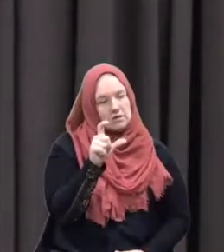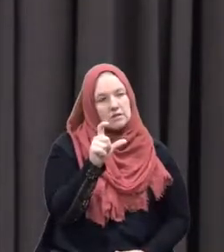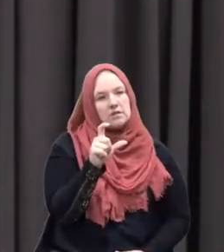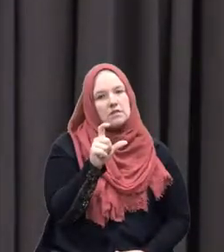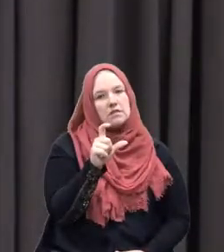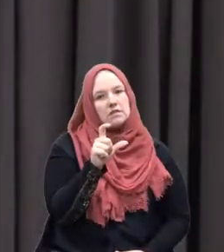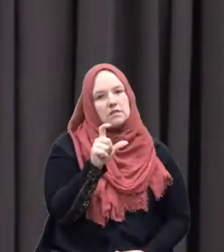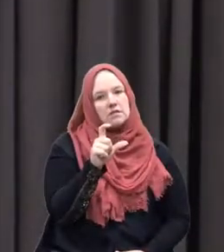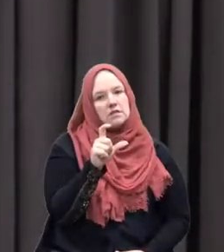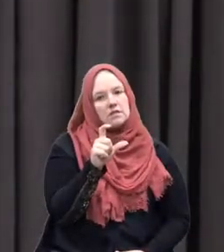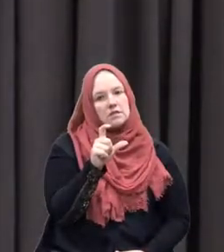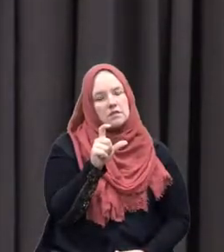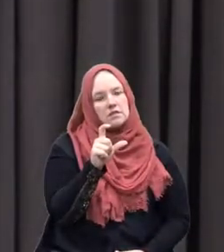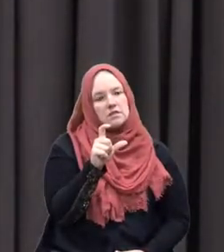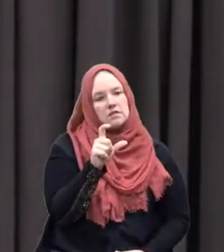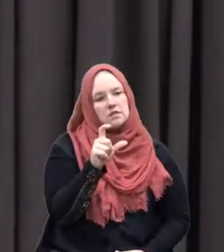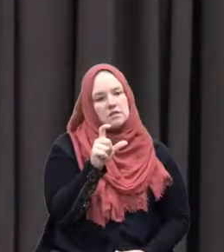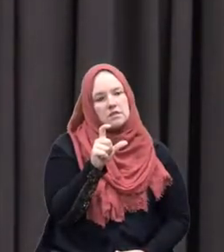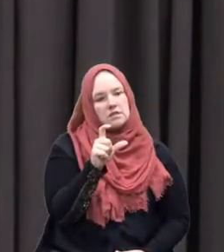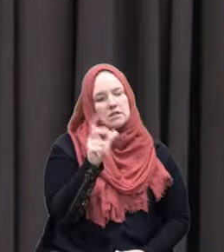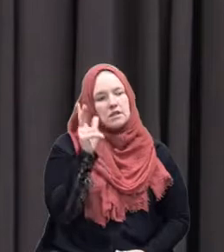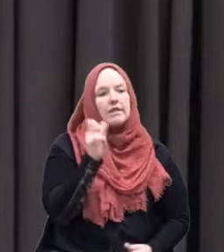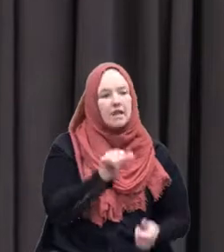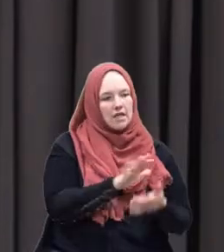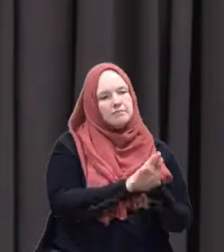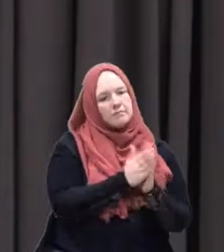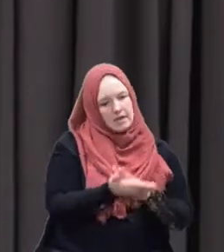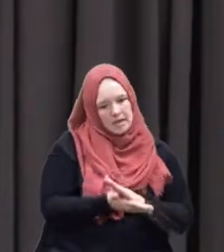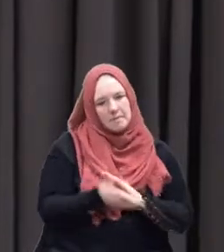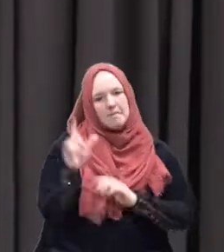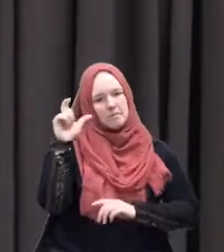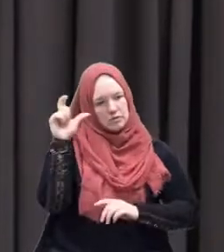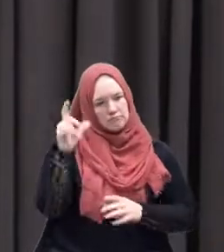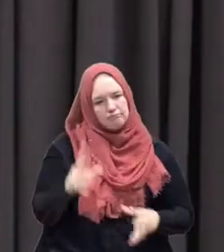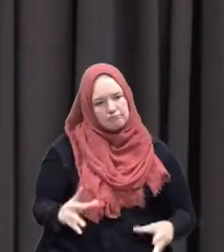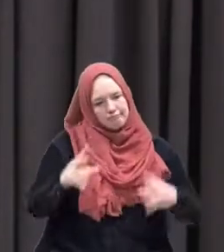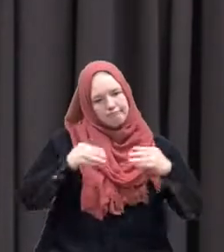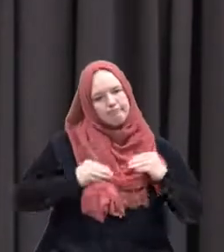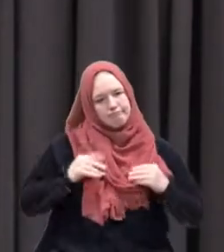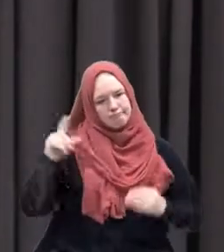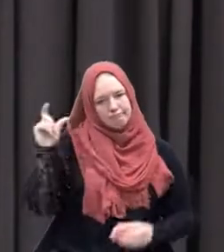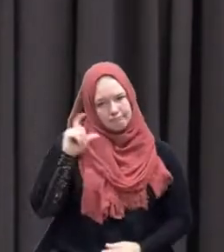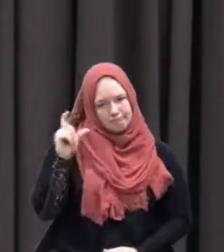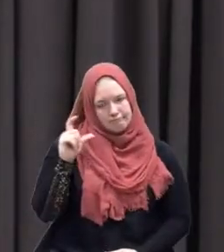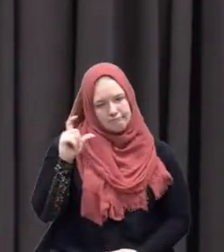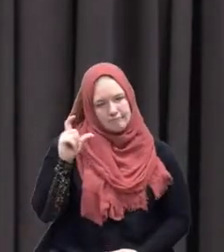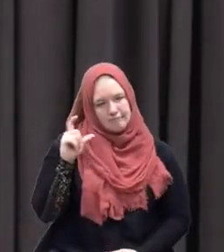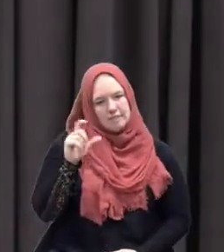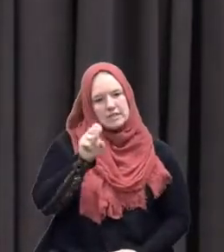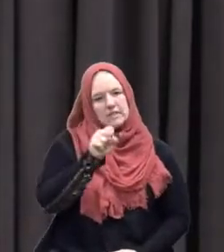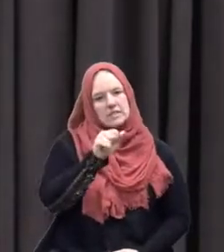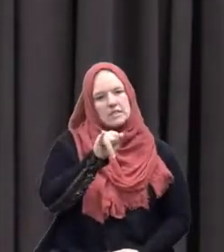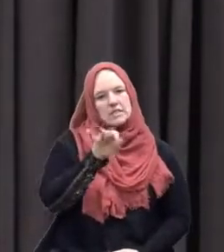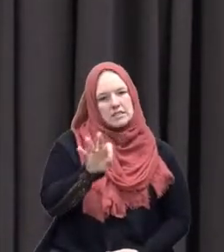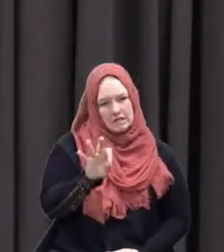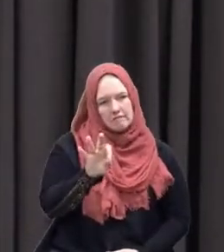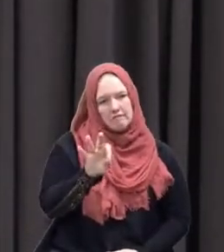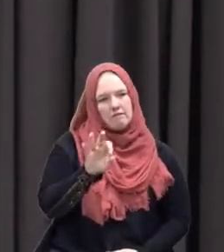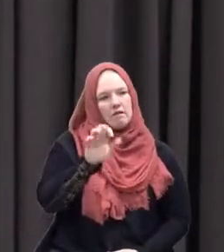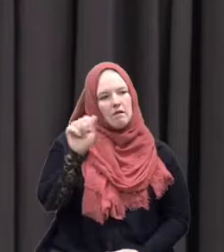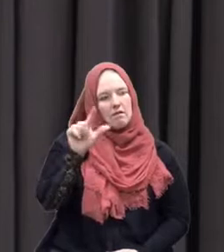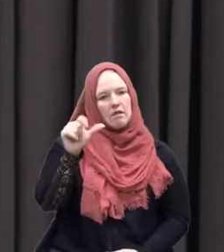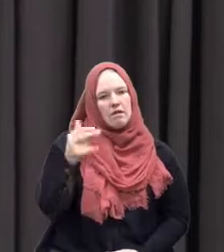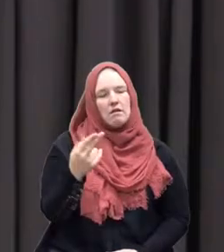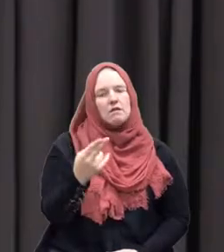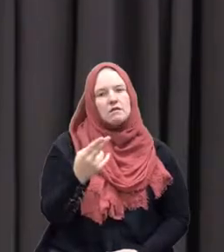Prophet ﷺ to submit and surrender and become a Muslim. And he becomes Sayfullah al-Maslul,